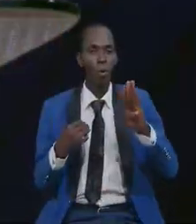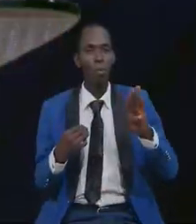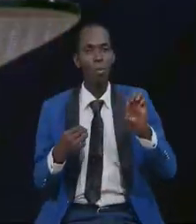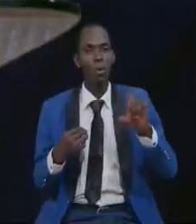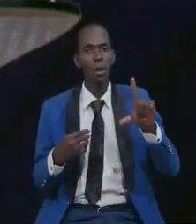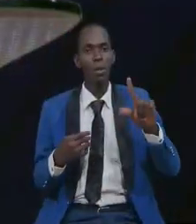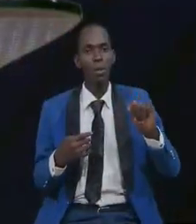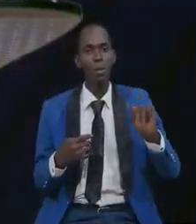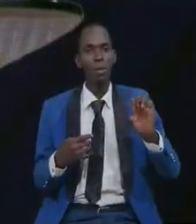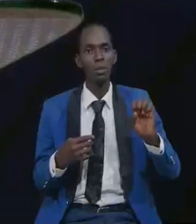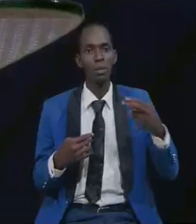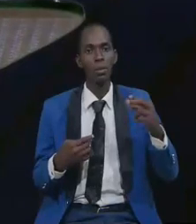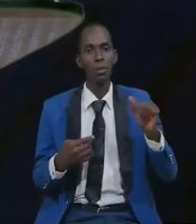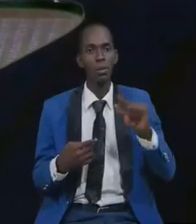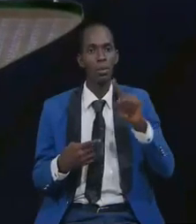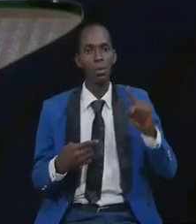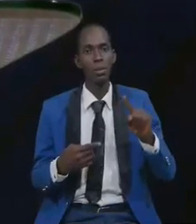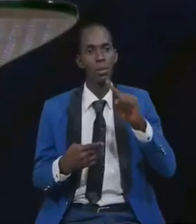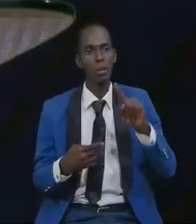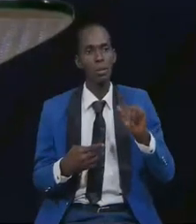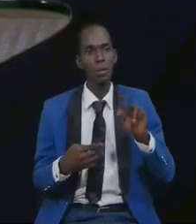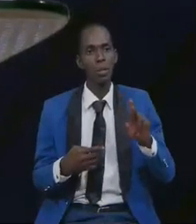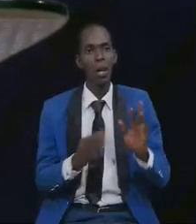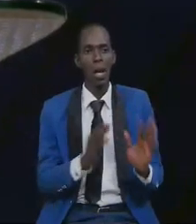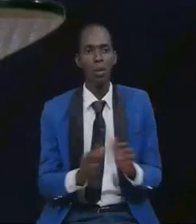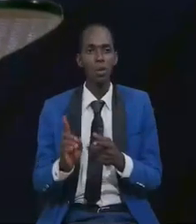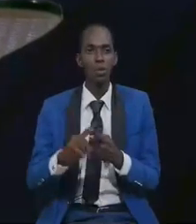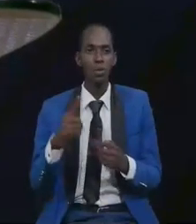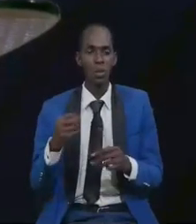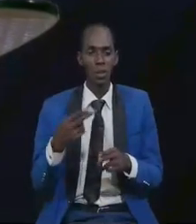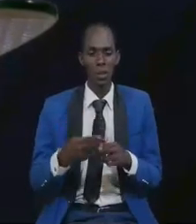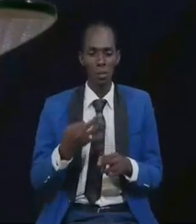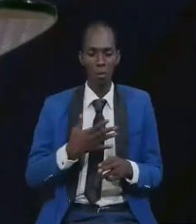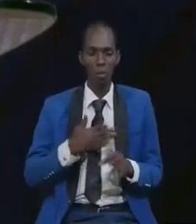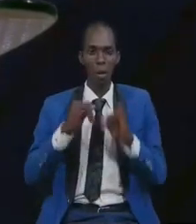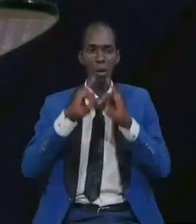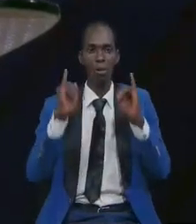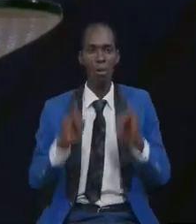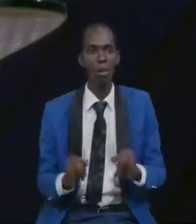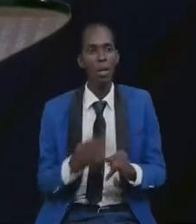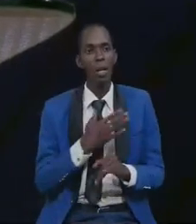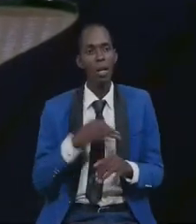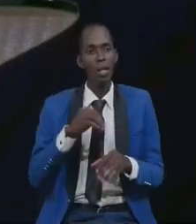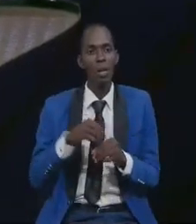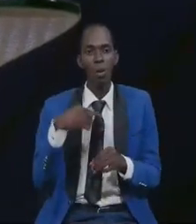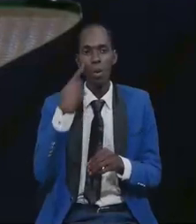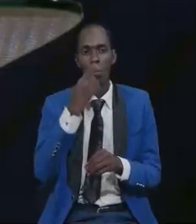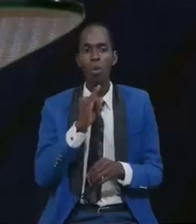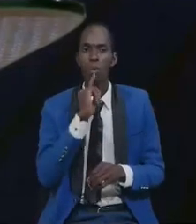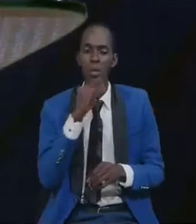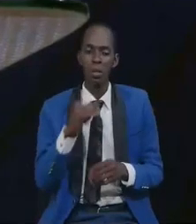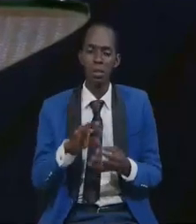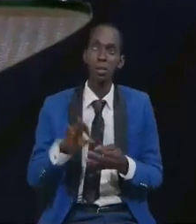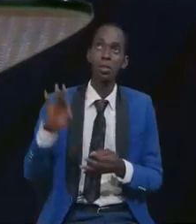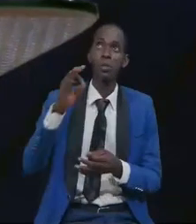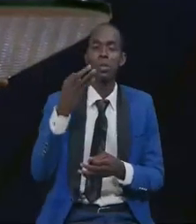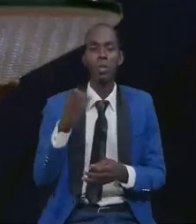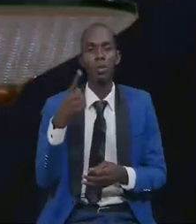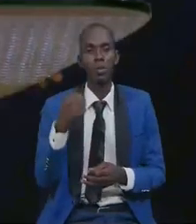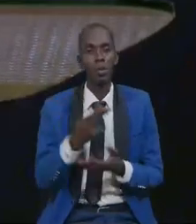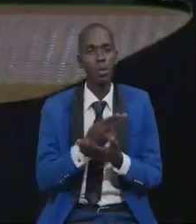nom de mon Dieu, et qui en a eu en lui l'esprit des dieux saints. Je